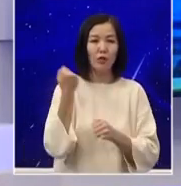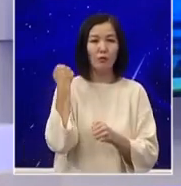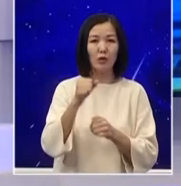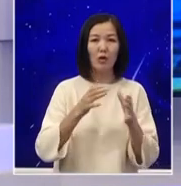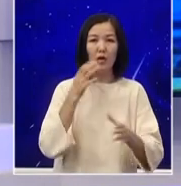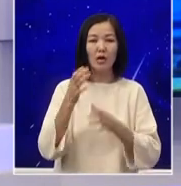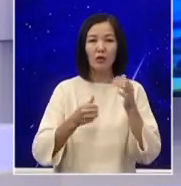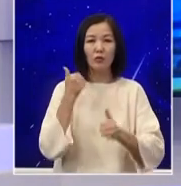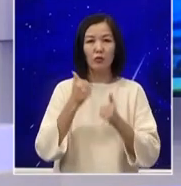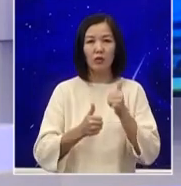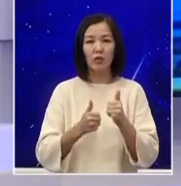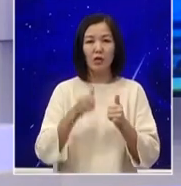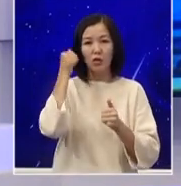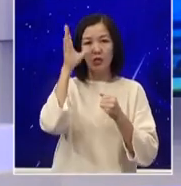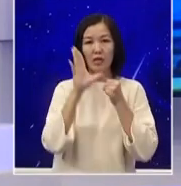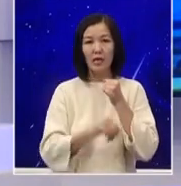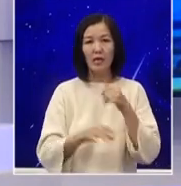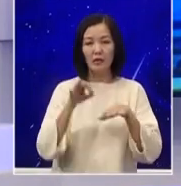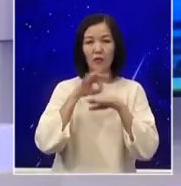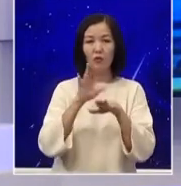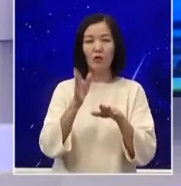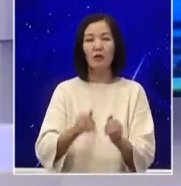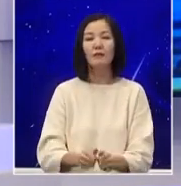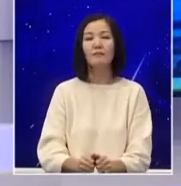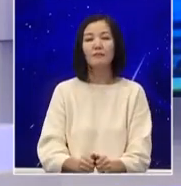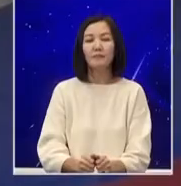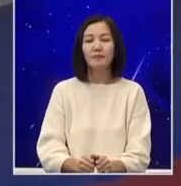жару халықаралық турнир жыл аяғында өтеді.